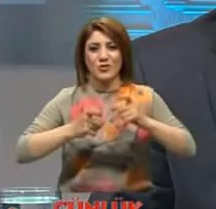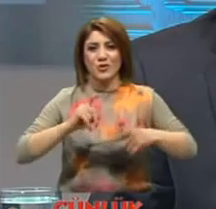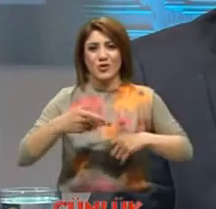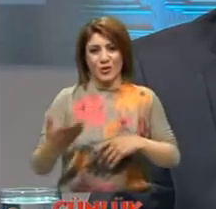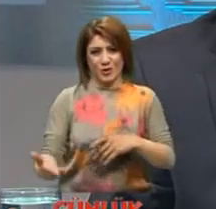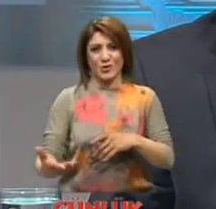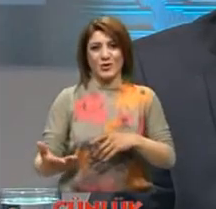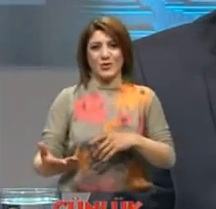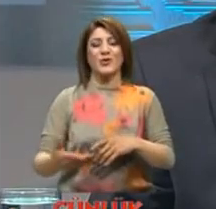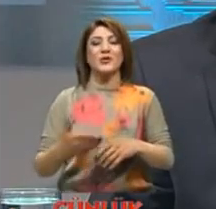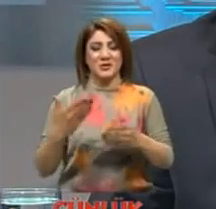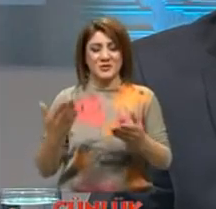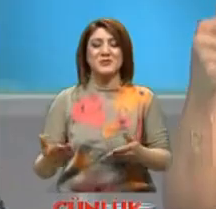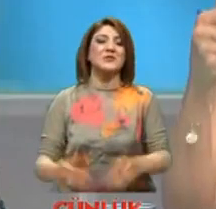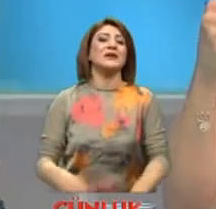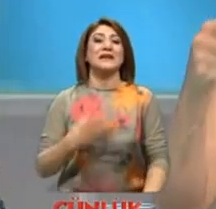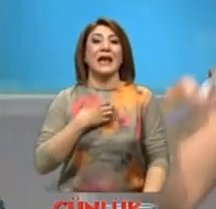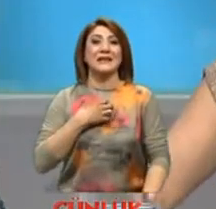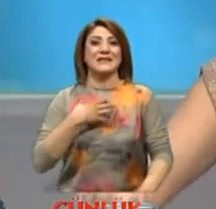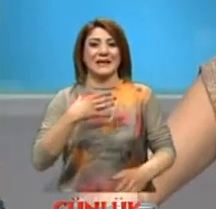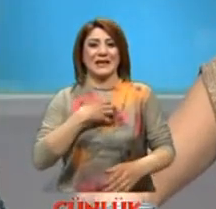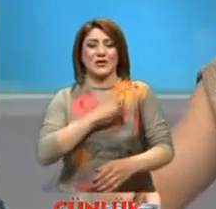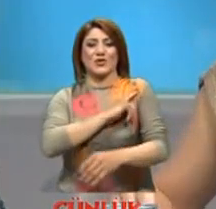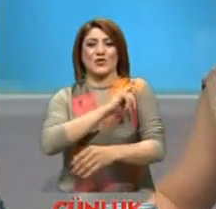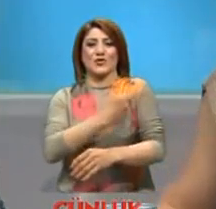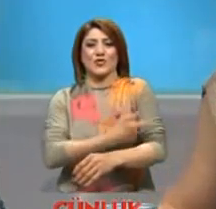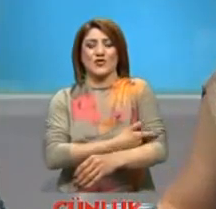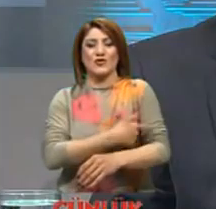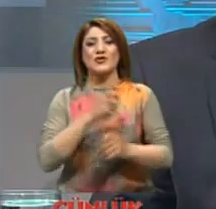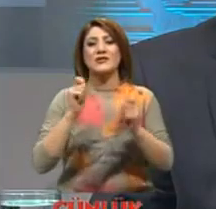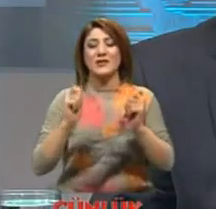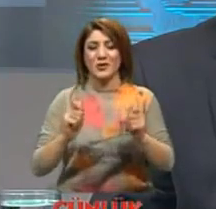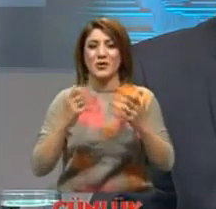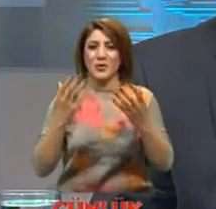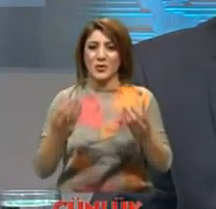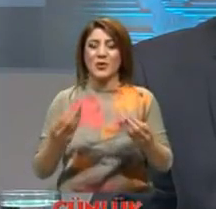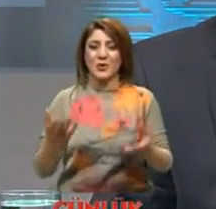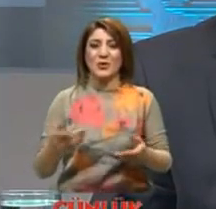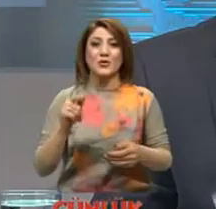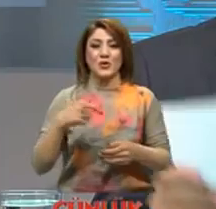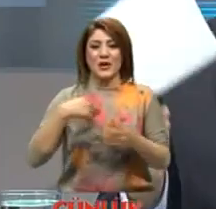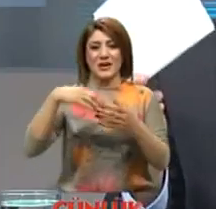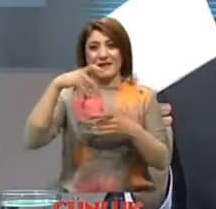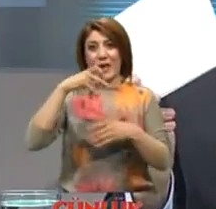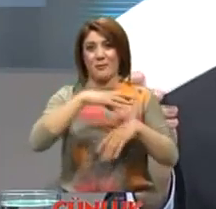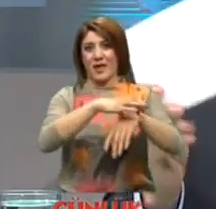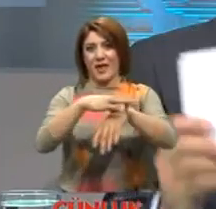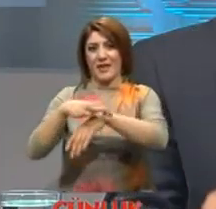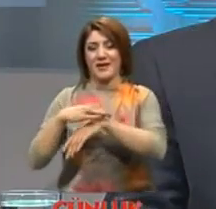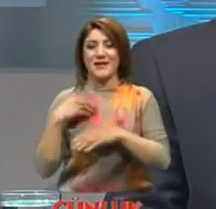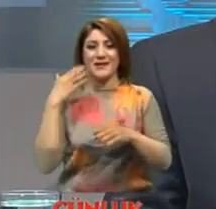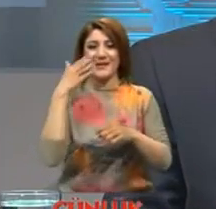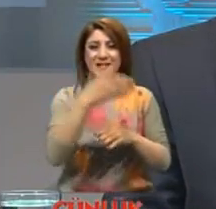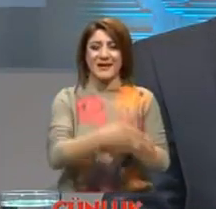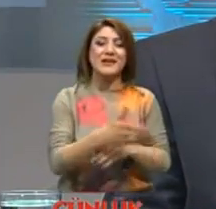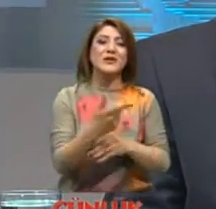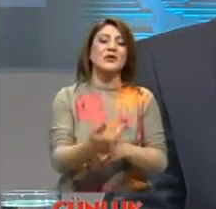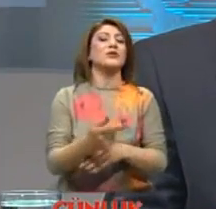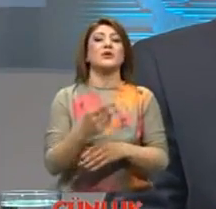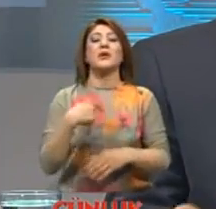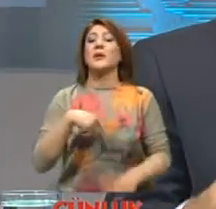geliştiriyor. Geliştiriyor kendi kesinlikle. Kendisini kendi kendisini güçlendiriyor. Kendi kendine güçlendiriyor. Neler bulacağı, nasıl gideceği, sadece siz ona rehberlik ediyorsunuz. Neyle? Elinizdeki manuelle rehberlik